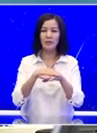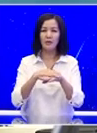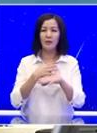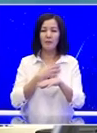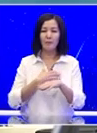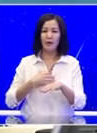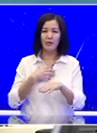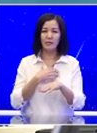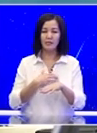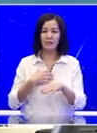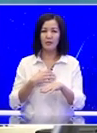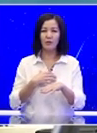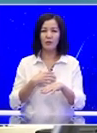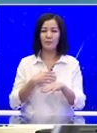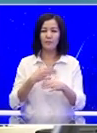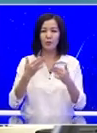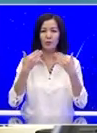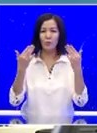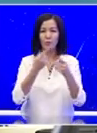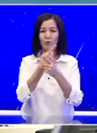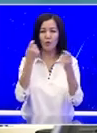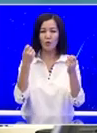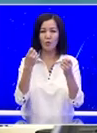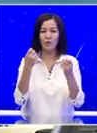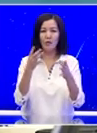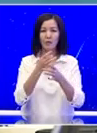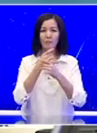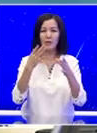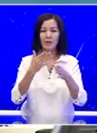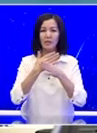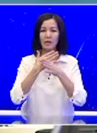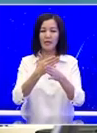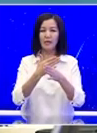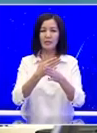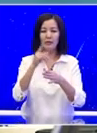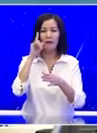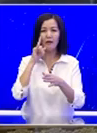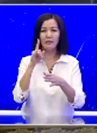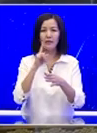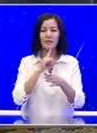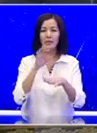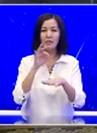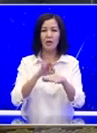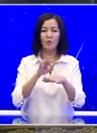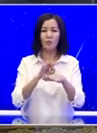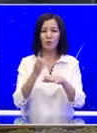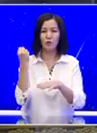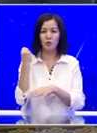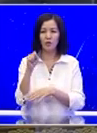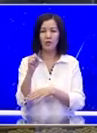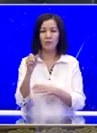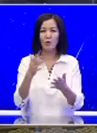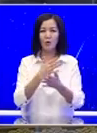мазмұнды, маңызды үндеу. Береке бірліктің арқасында Қазақстан бұл індетті артқа тастап,